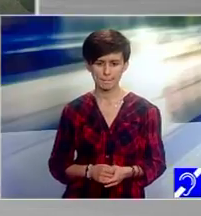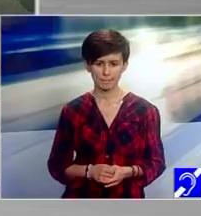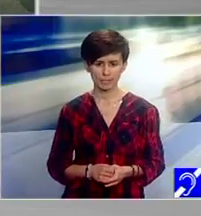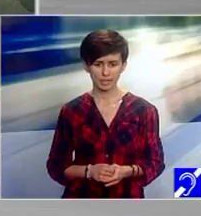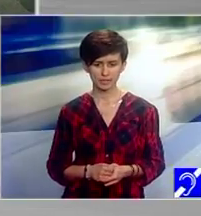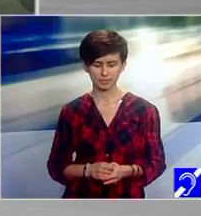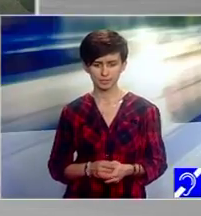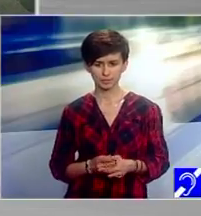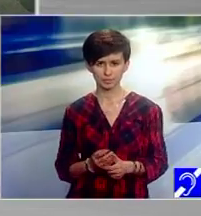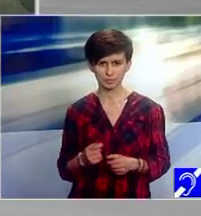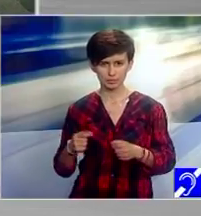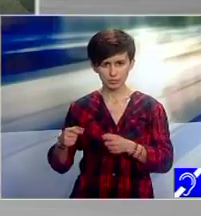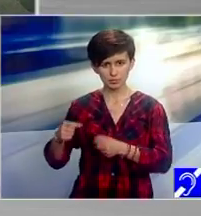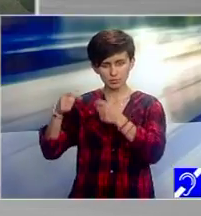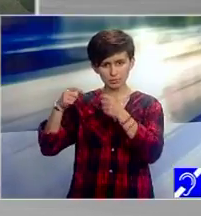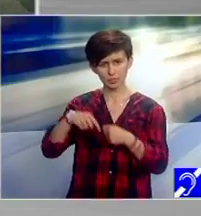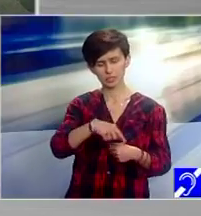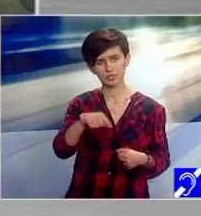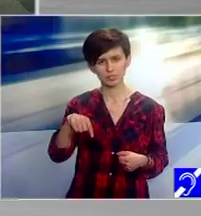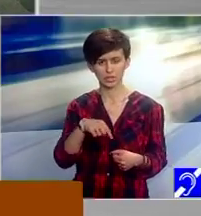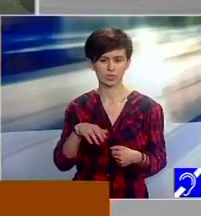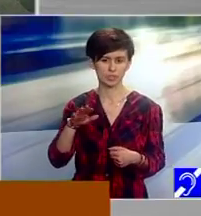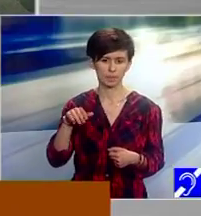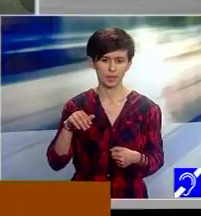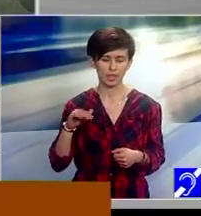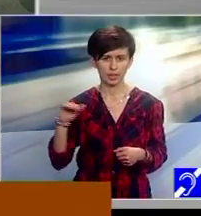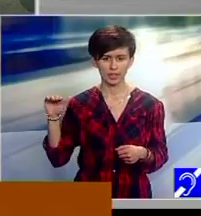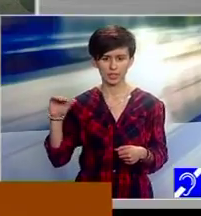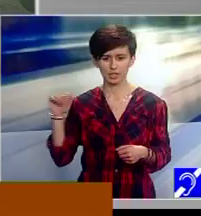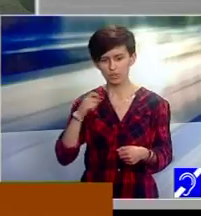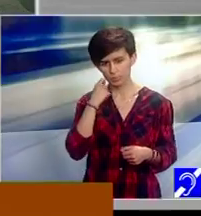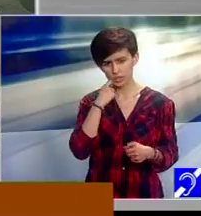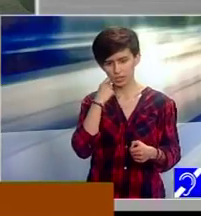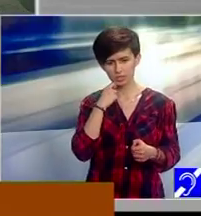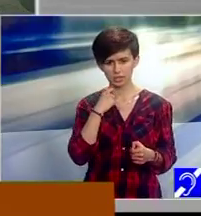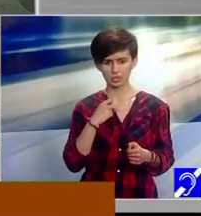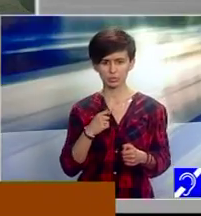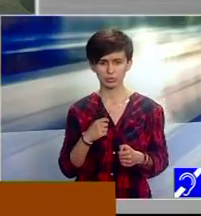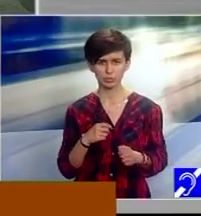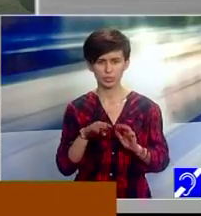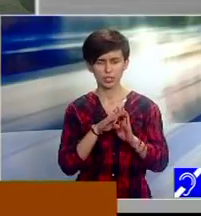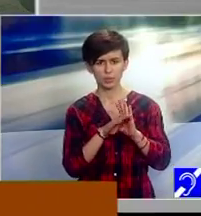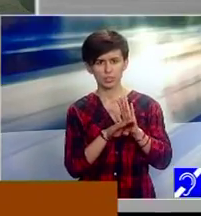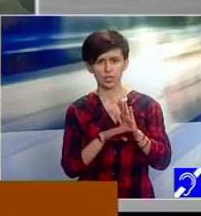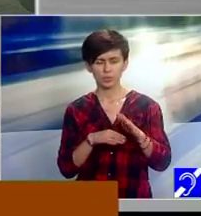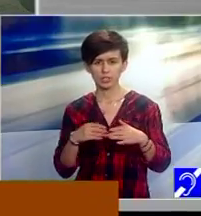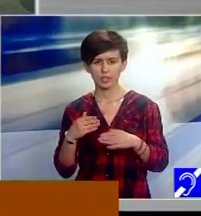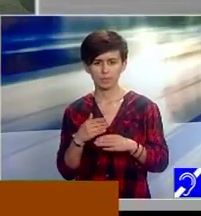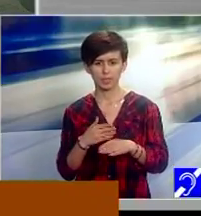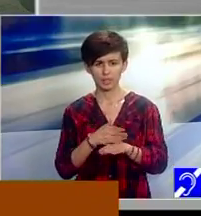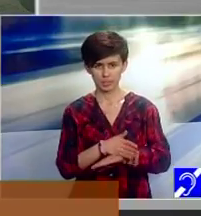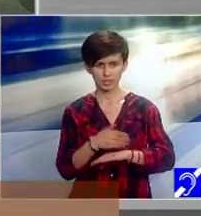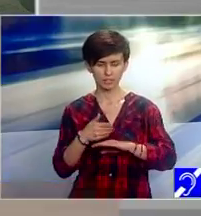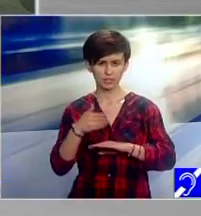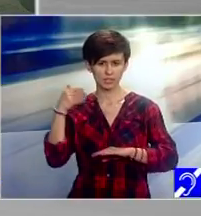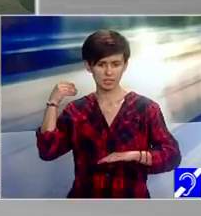Instituția noastră cuprinde copii în Cluj în programul intervenție timpurie, grădiniță,